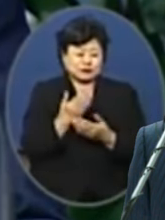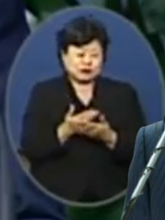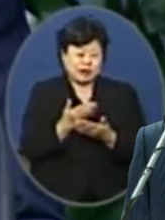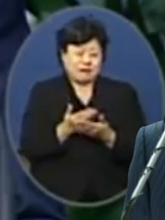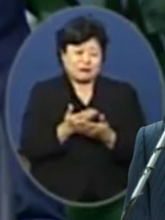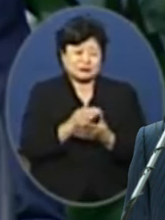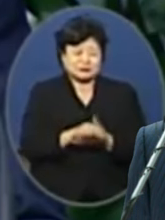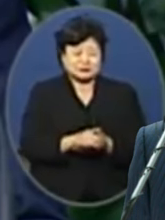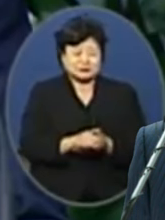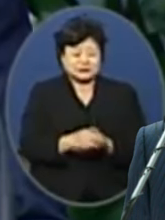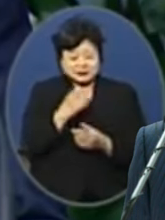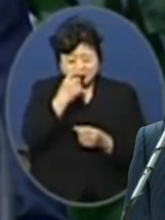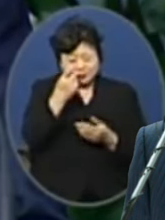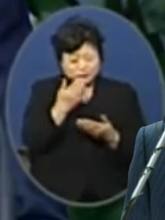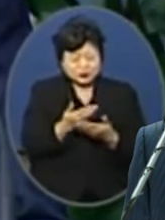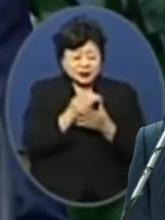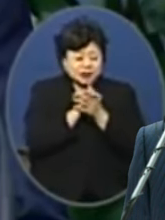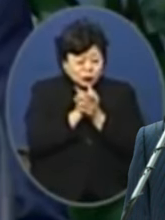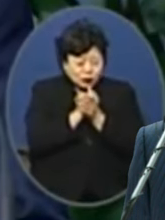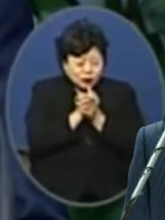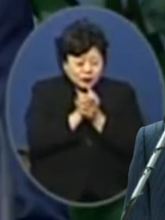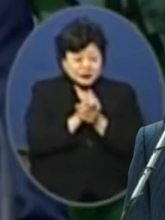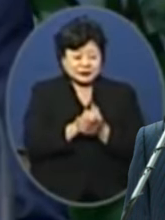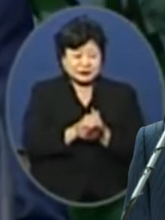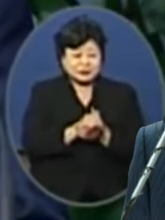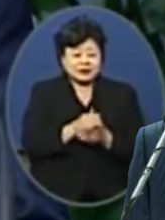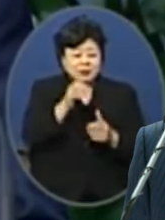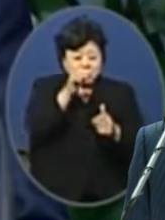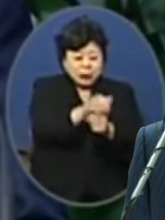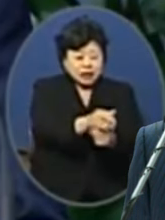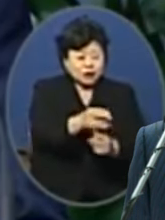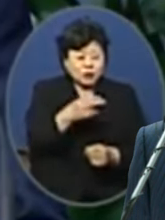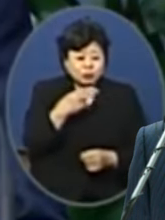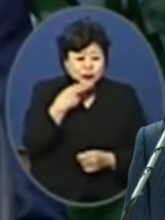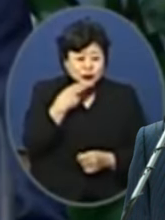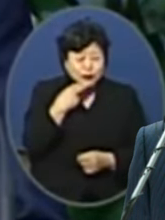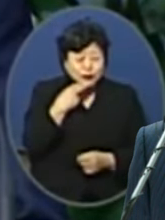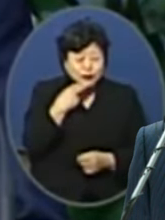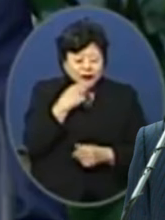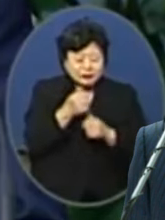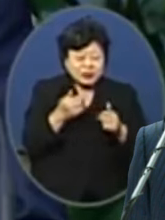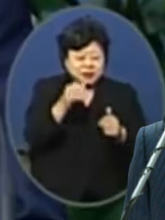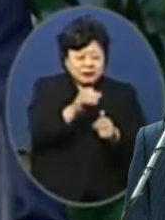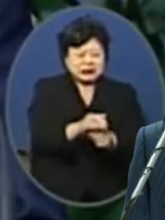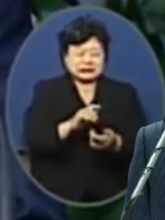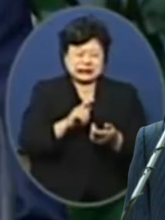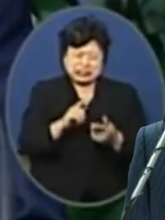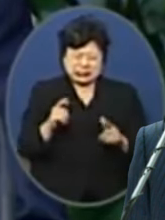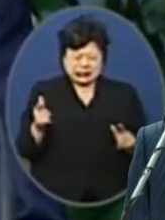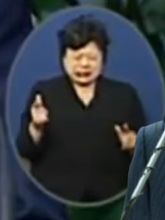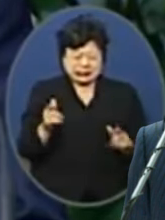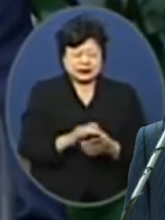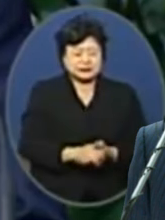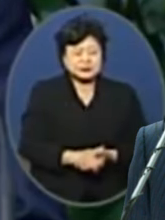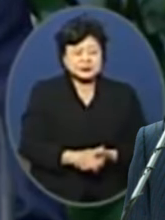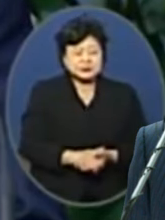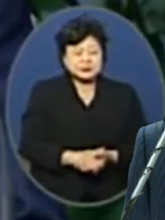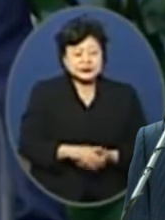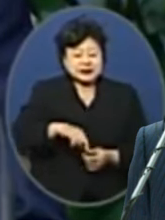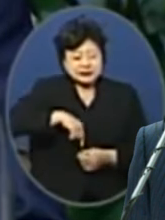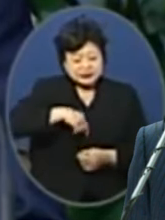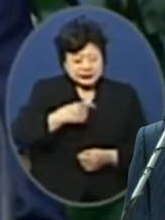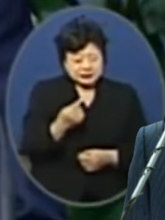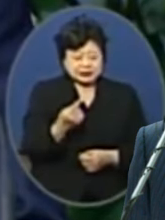주시고 지켜 주십시오 기도는 하면서 맡기는 법은 없습니다 하나님께 맡기지 않습니다